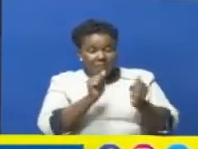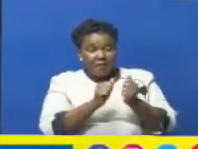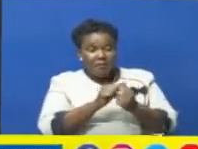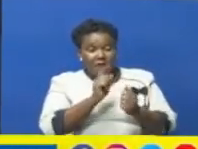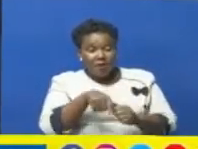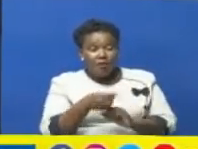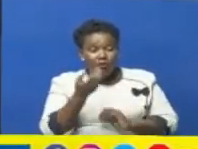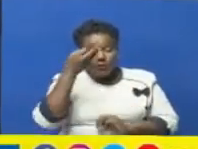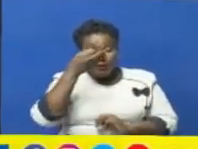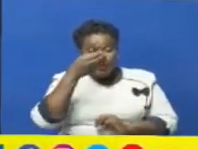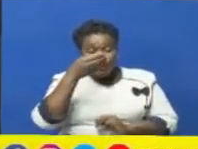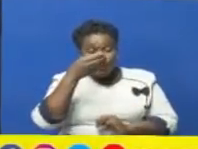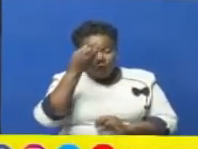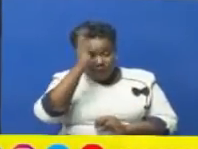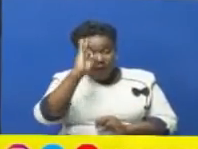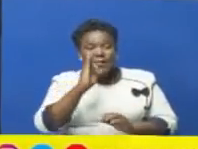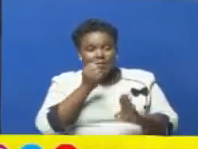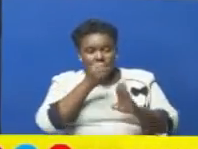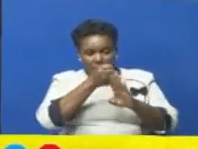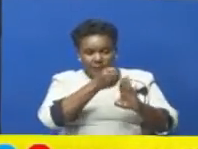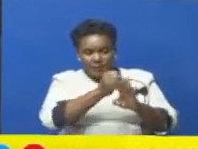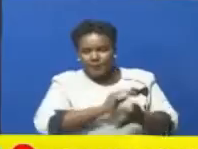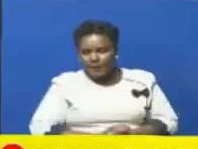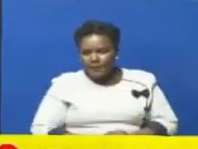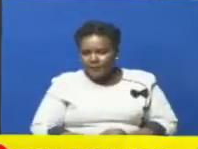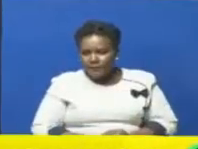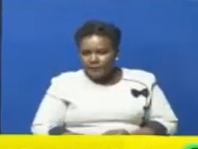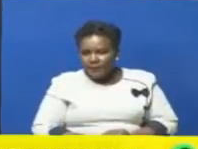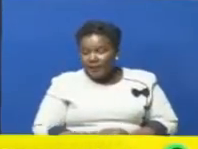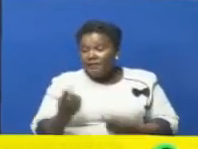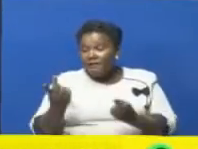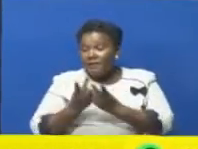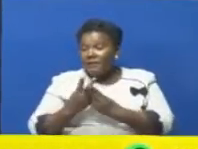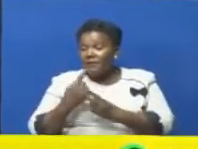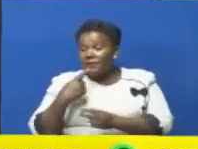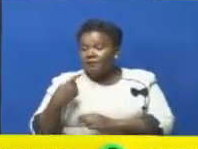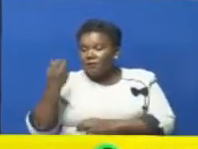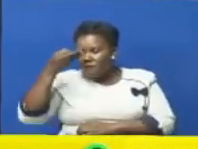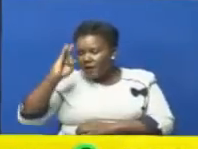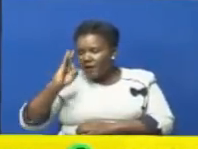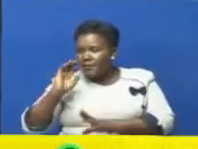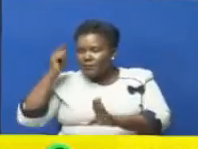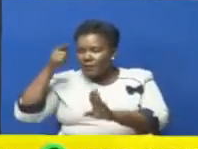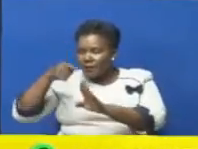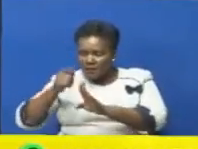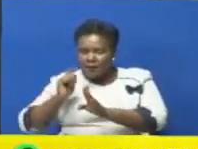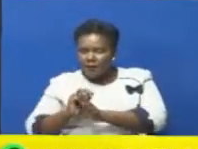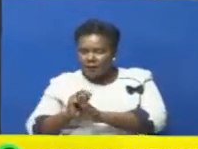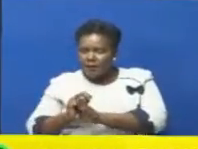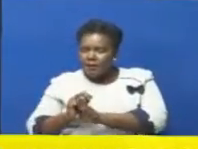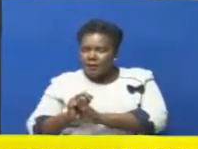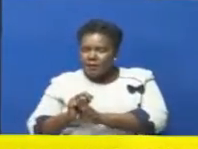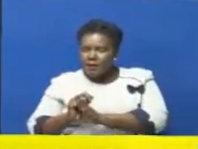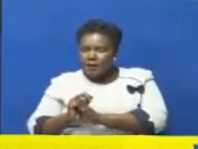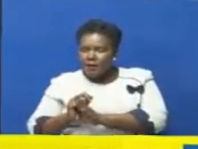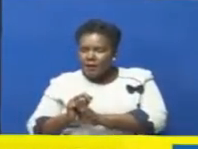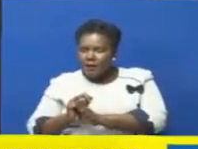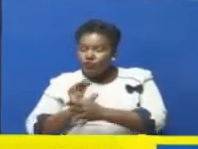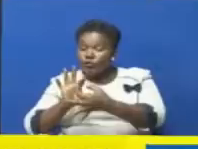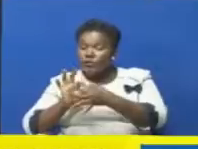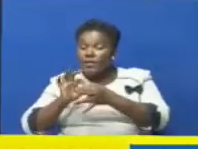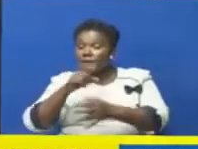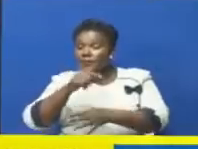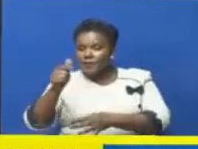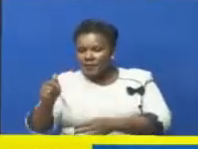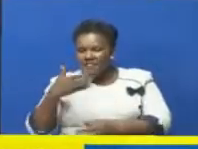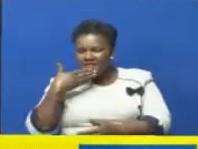serikali ya Ufaransa. Amesema Ufaransa imedhamiria kuongeza ushirikiano na Tanzania kwa manufaa nchi zote mbili, huku akitoa mfano wa